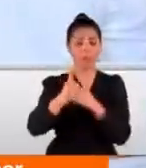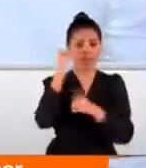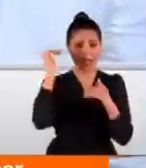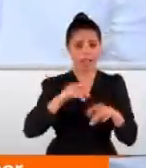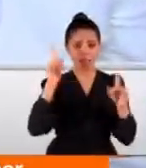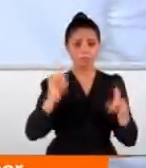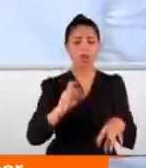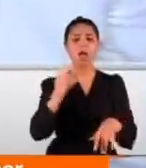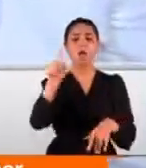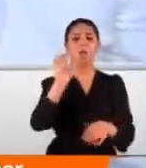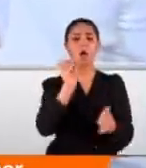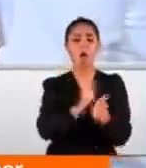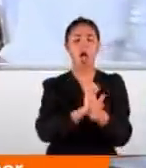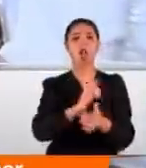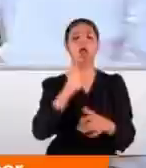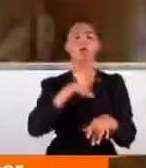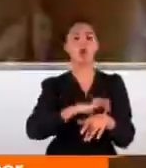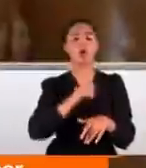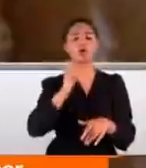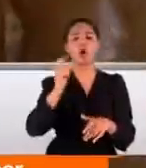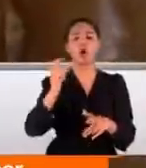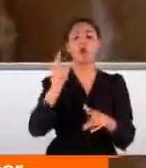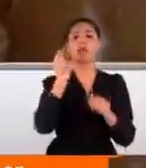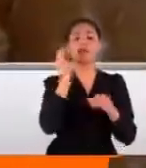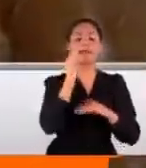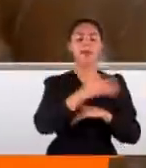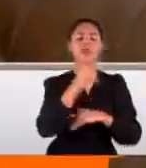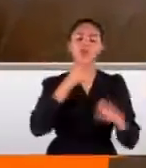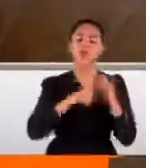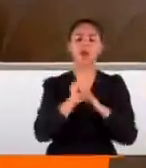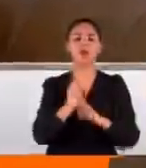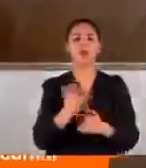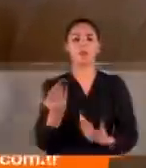Aile, doktor ve asistanla birlikte hastane görevlileri hakkında suç duyurusunda bulundu.